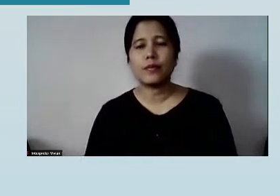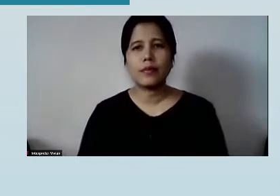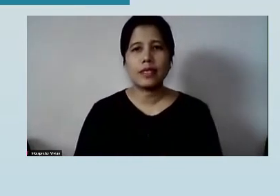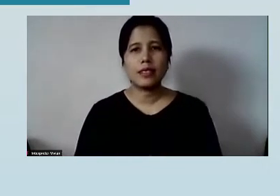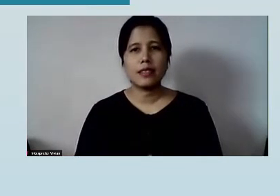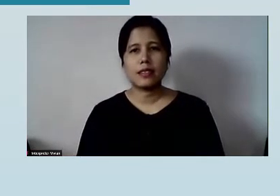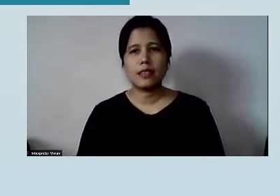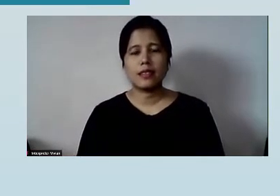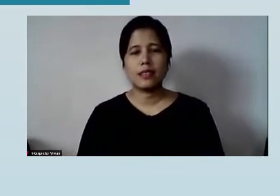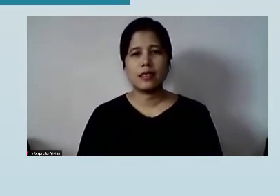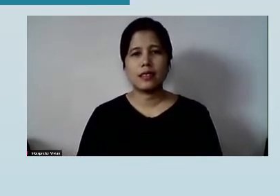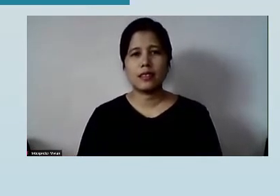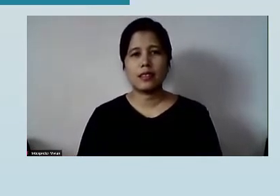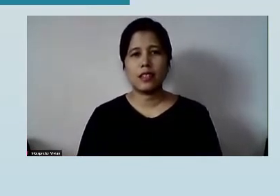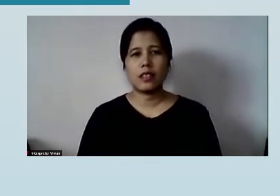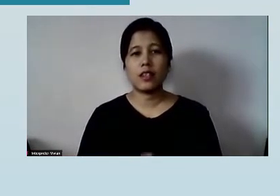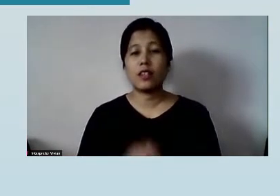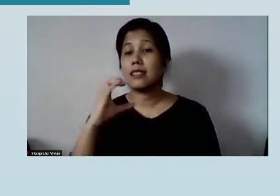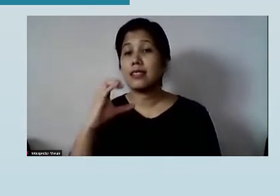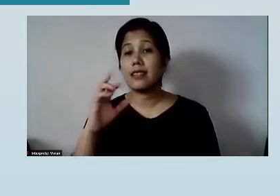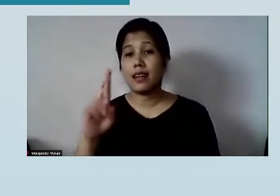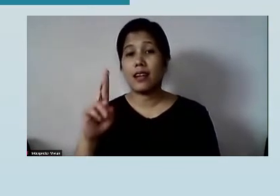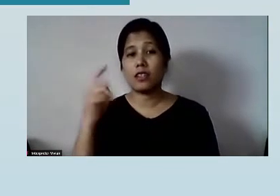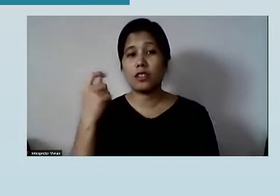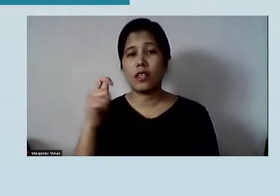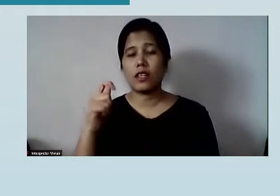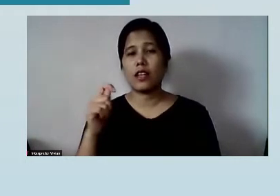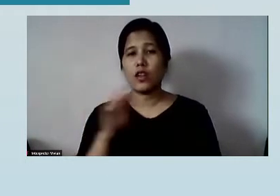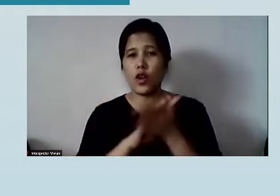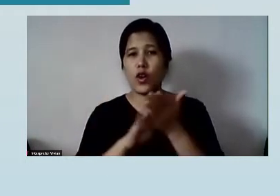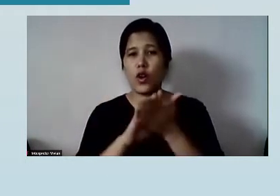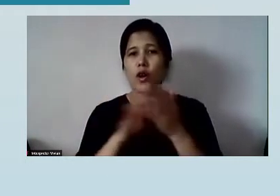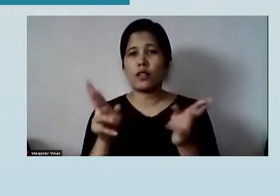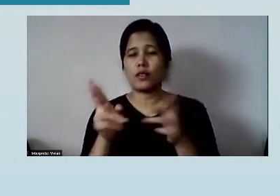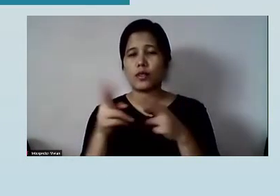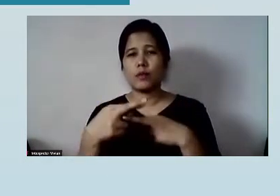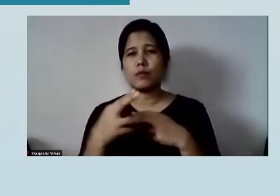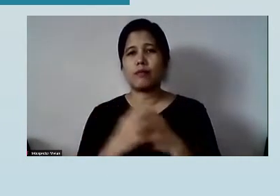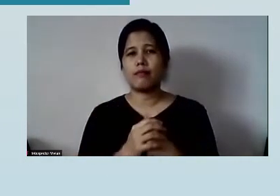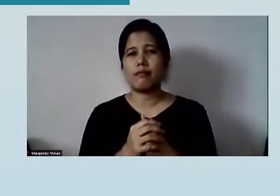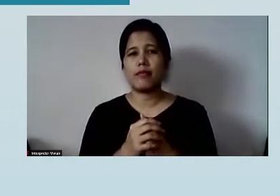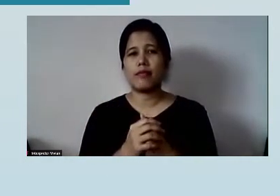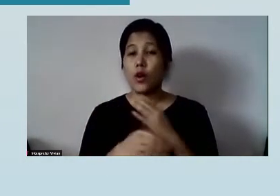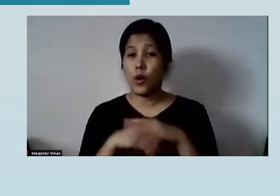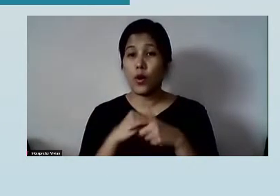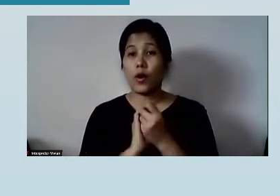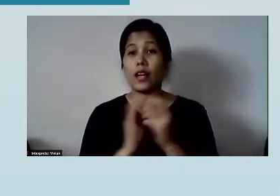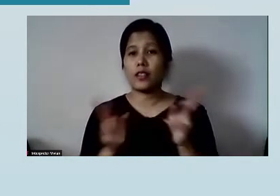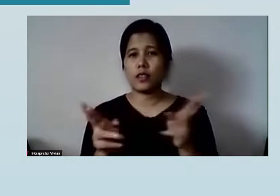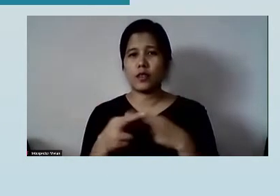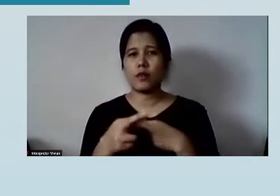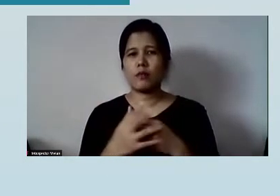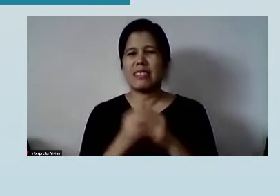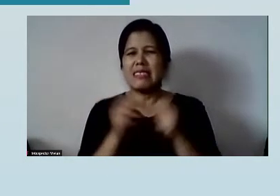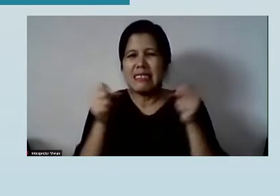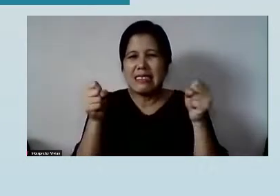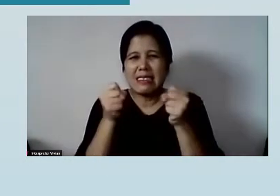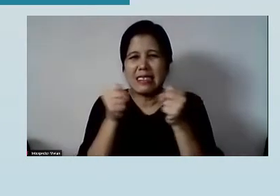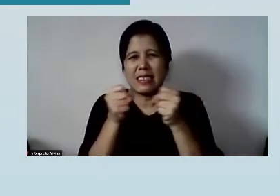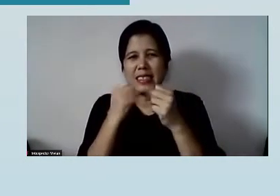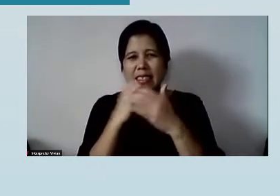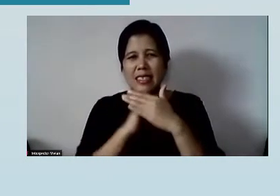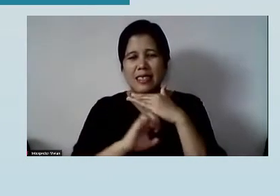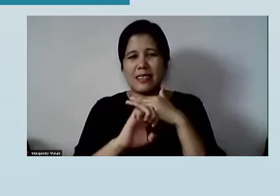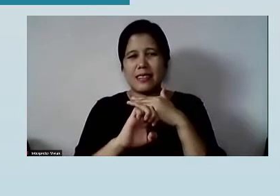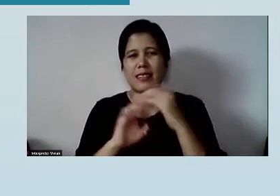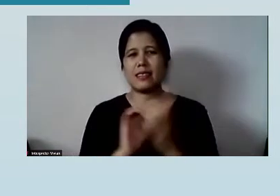mga toilets and washrooms natin, no? So, yan. Ang sisikip na mga entrance ng ating